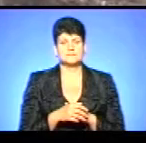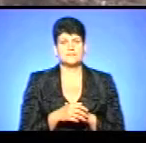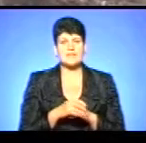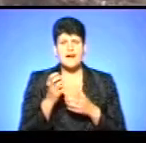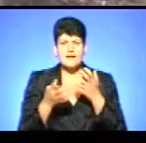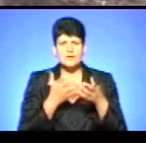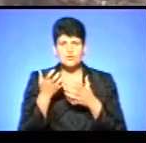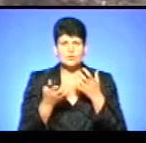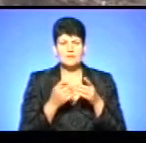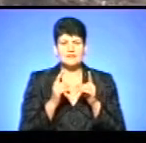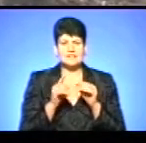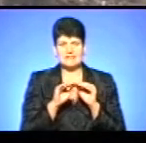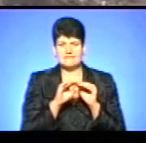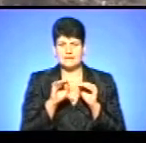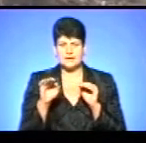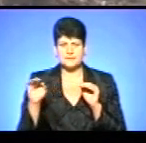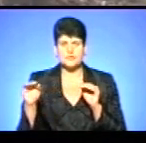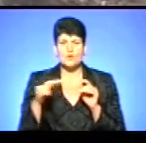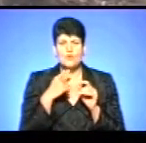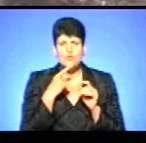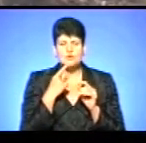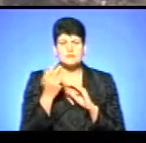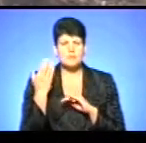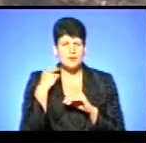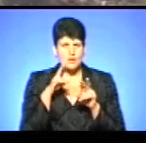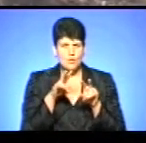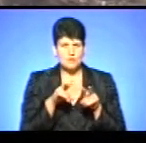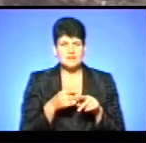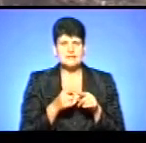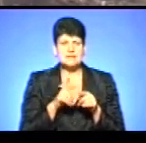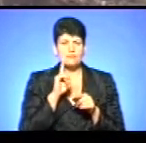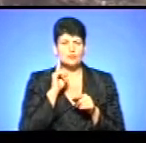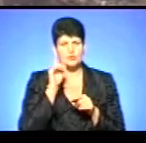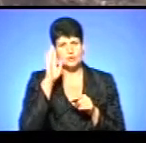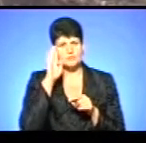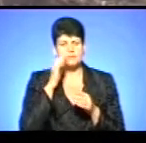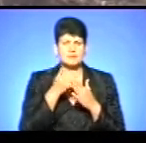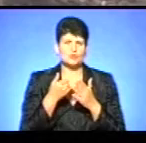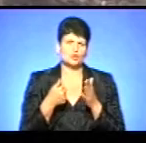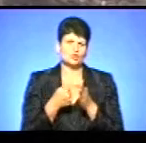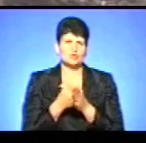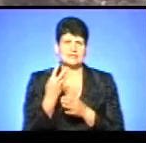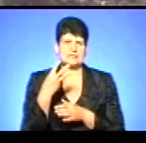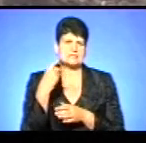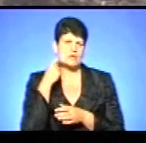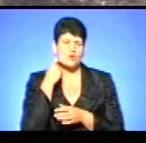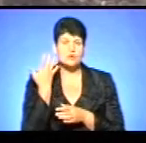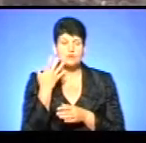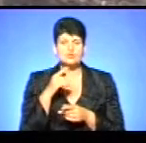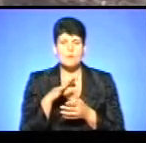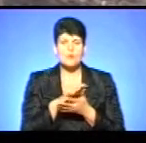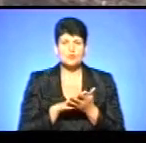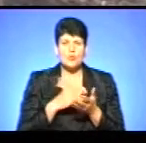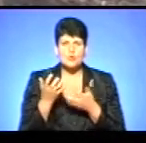Археологи розкопали лише верхній шар. Кажуть, що за попереднім оглядом це молоді хлопці віком до 30 років. Щоб продовжити